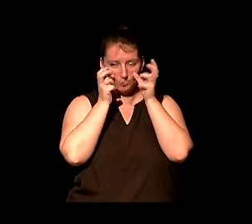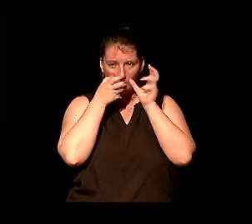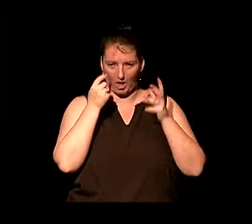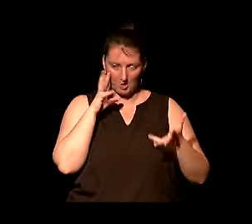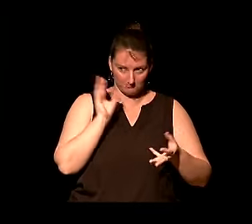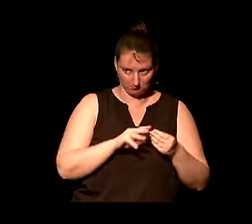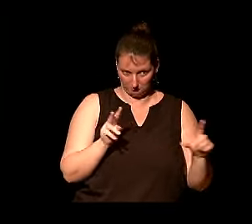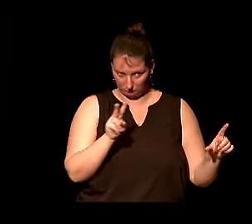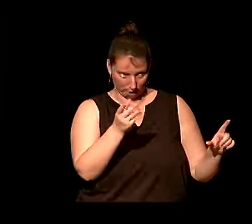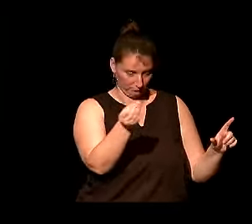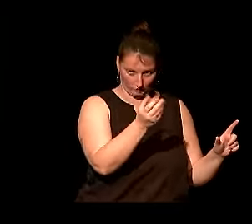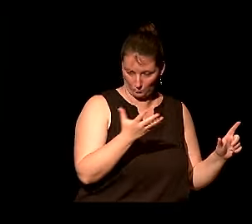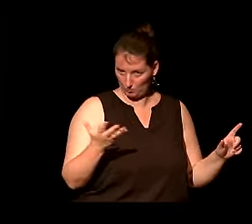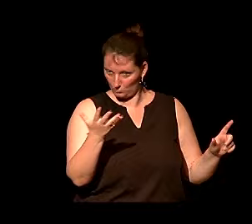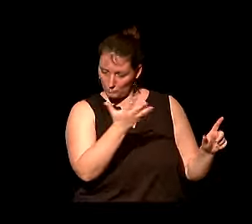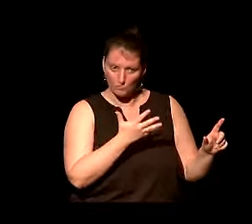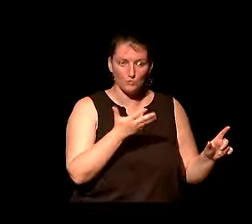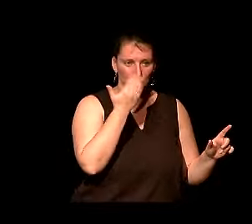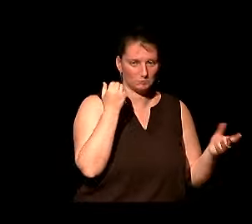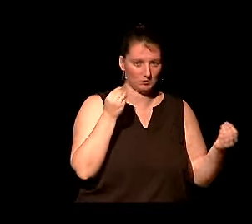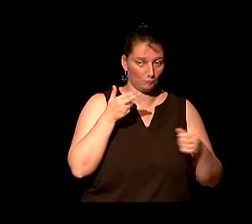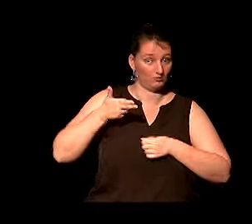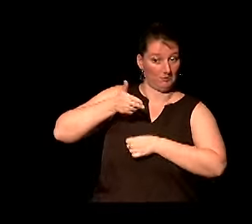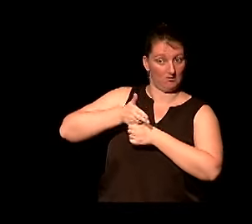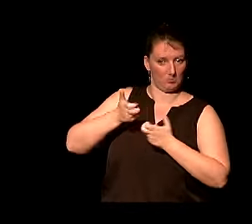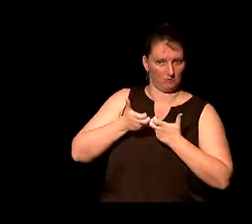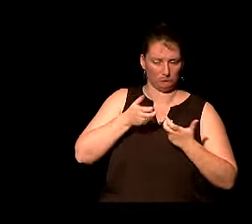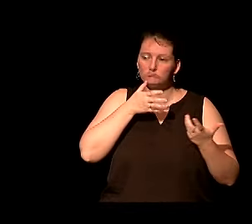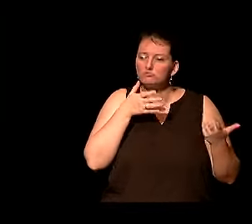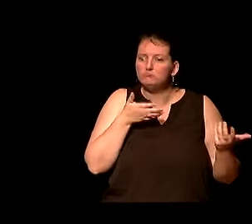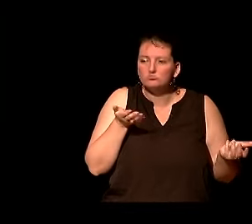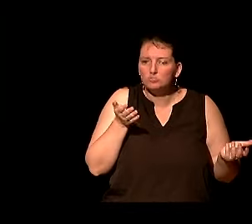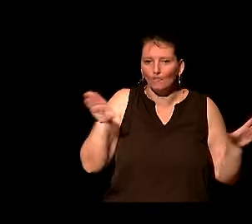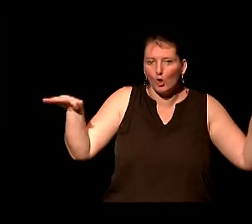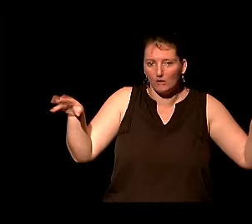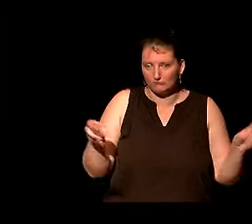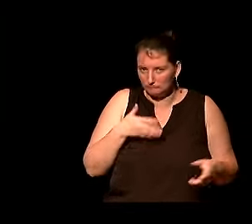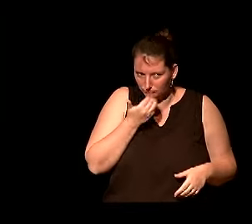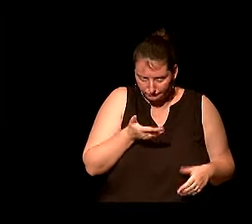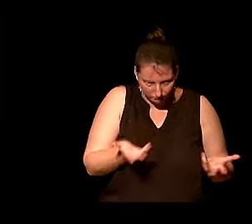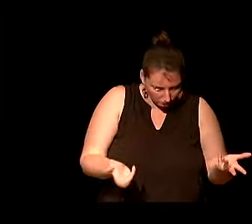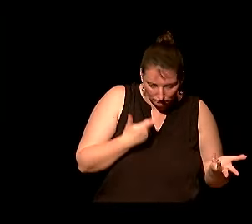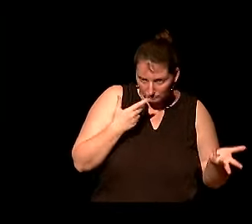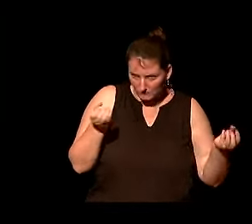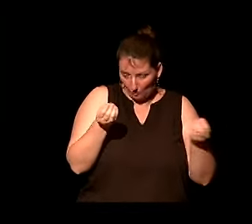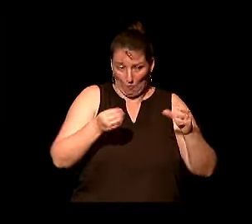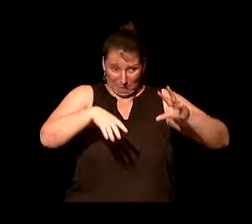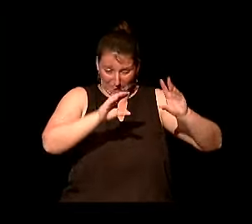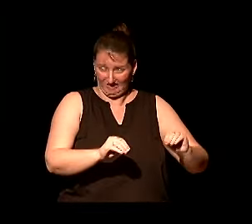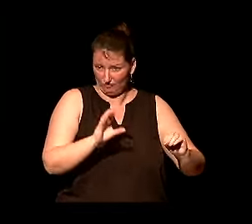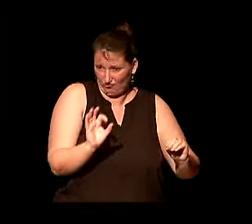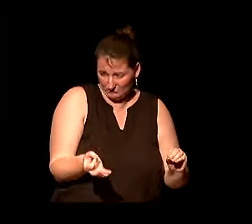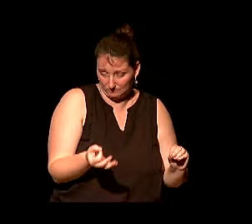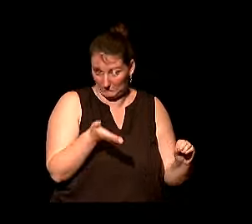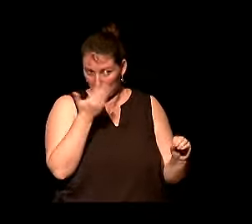demande où est placée, disons, la caméra, elle ne peut pas voler, disons, donc elle est forcément placée quelque part, mais on a